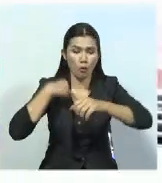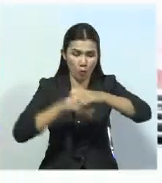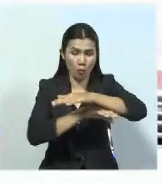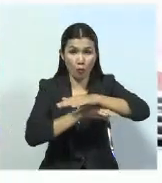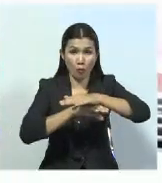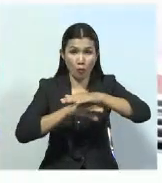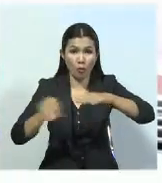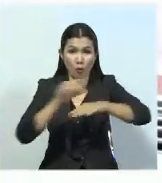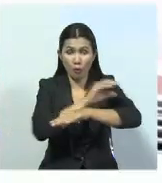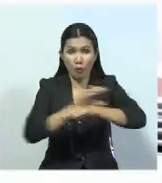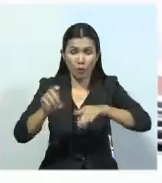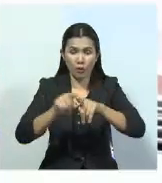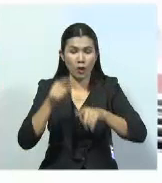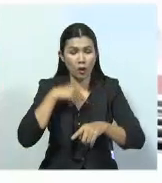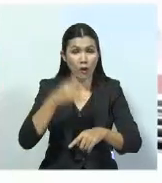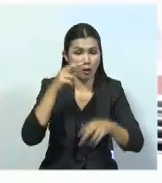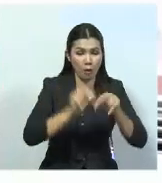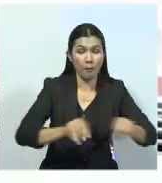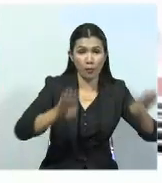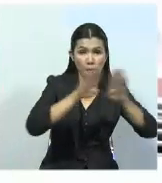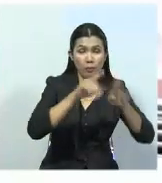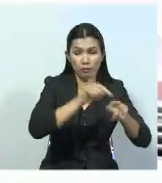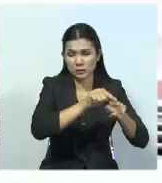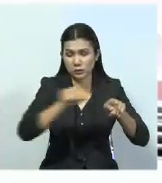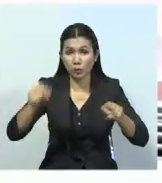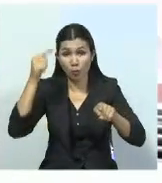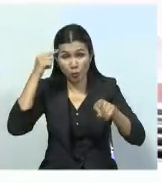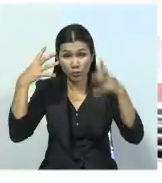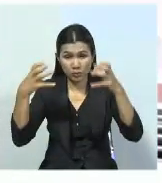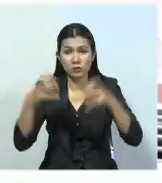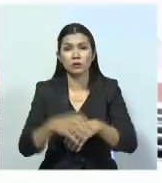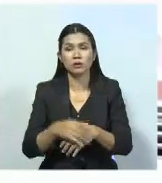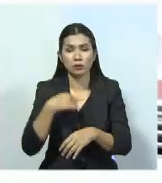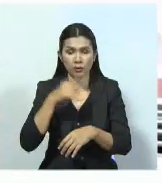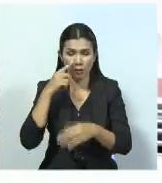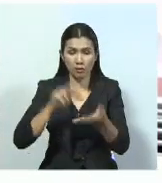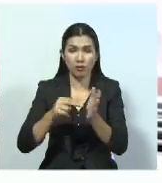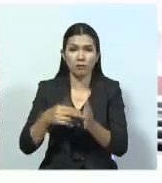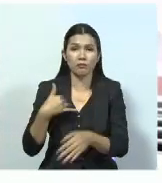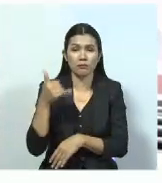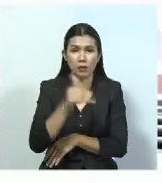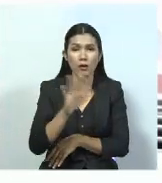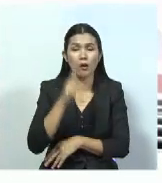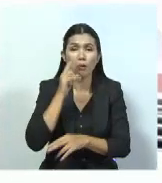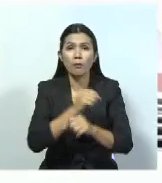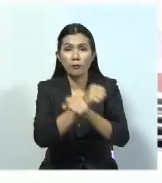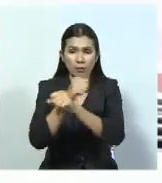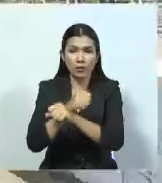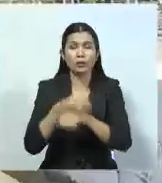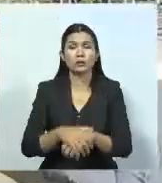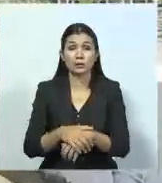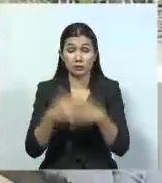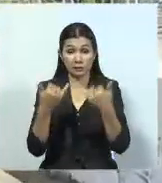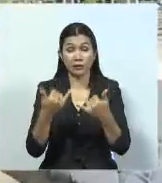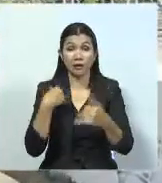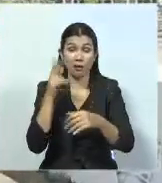างคู่ขนานนครปฐมหัวหินโปรดหลีกเลี่ยงการใช้เส้นทางเพื่อความปลอดภัยจากข้อความดังกล่าวเ